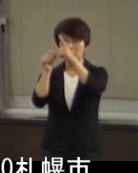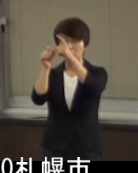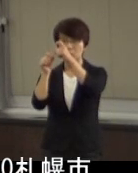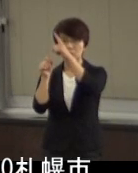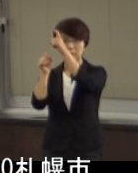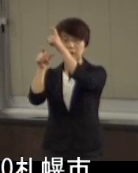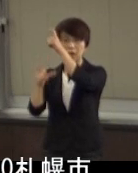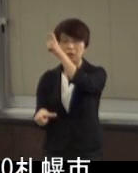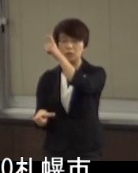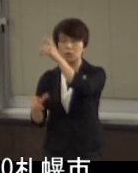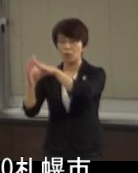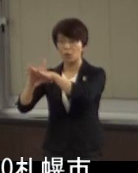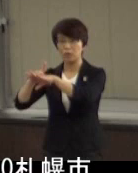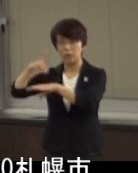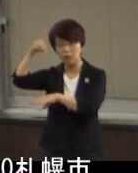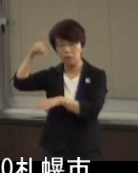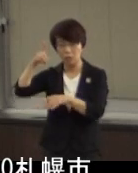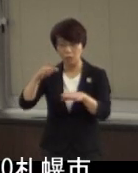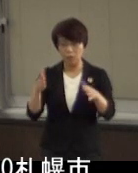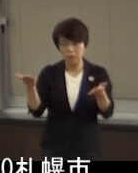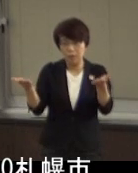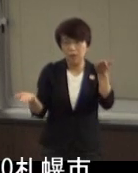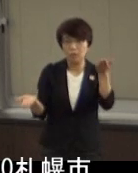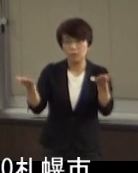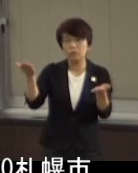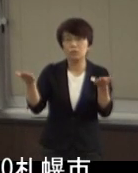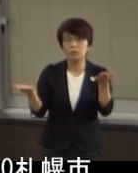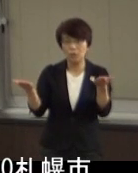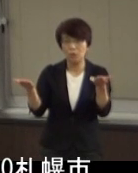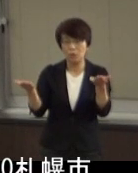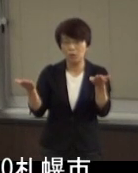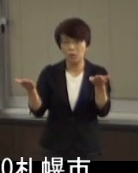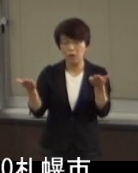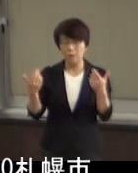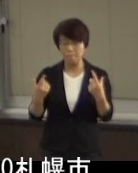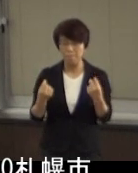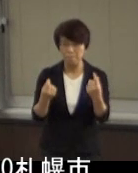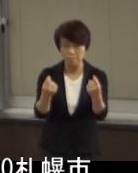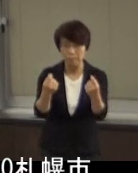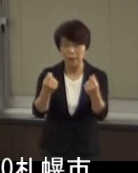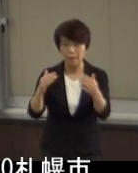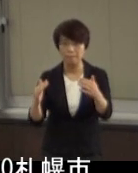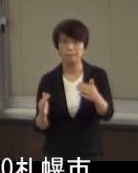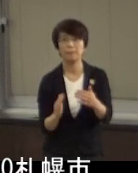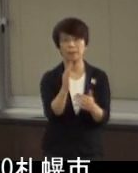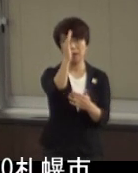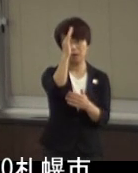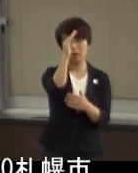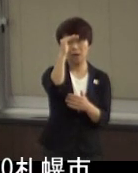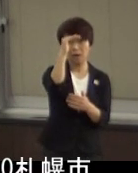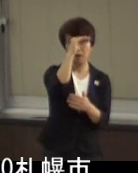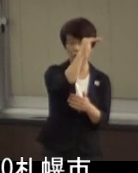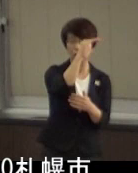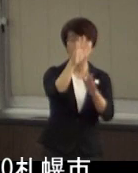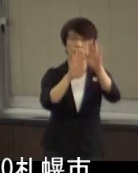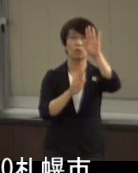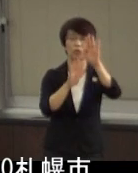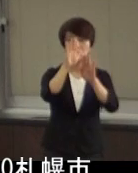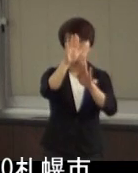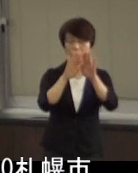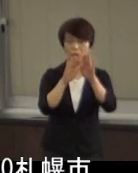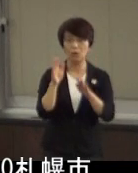の初めと比較をいたしましても依然として高い状況ということ